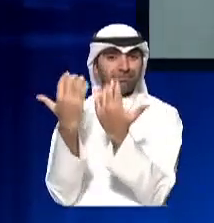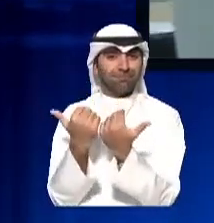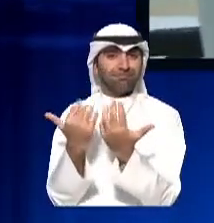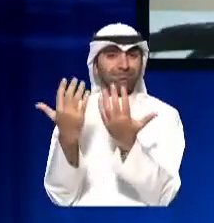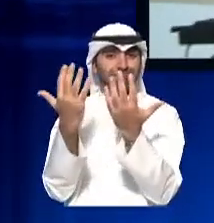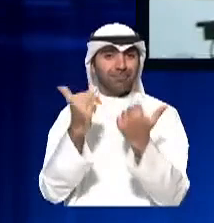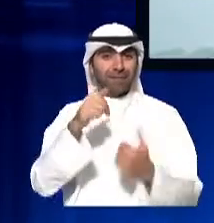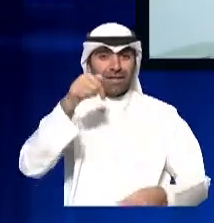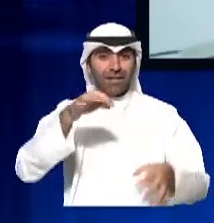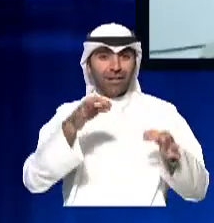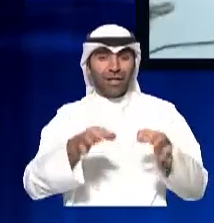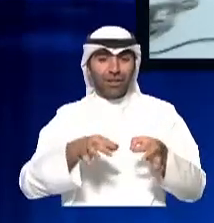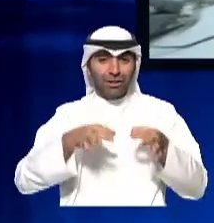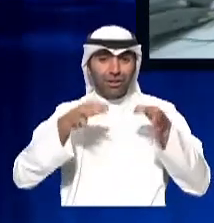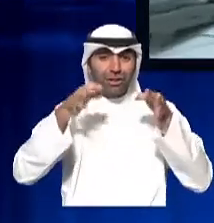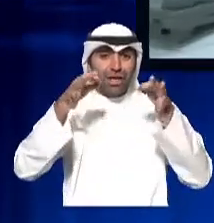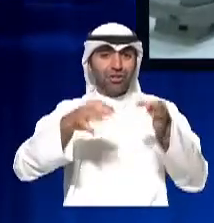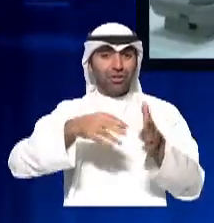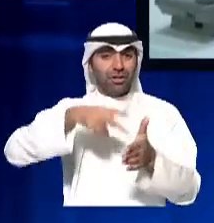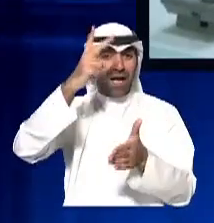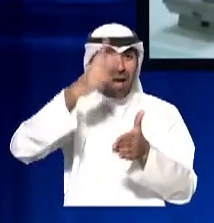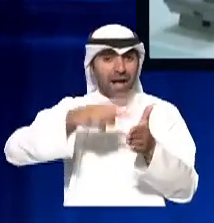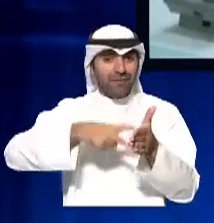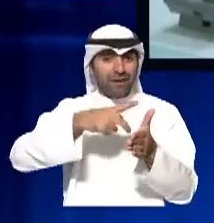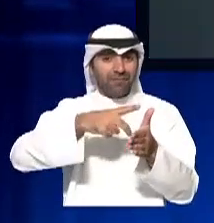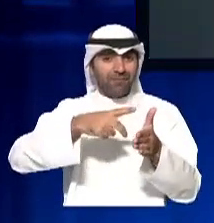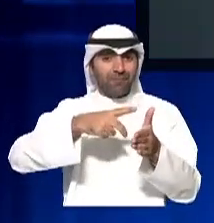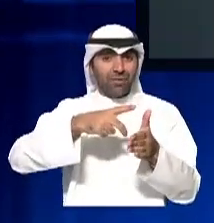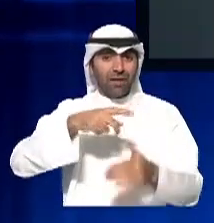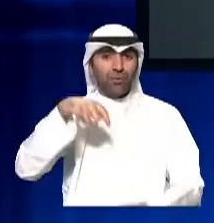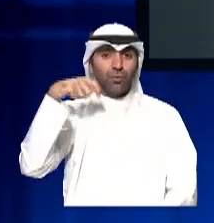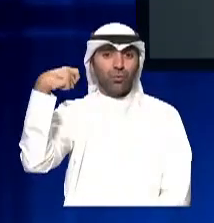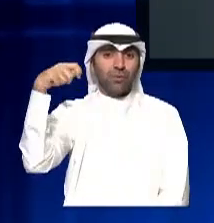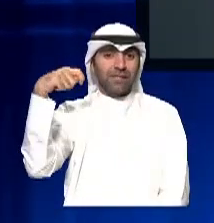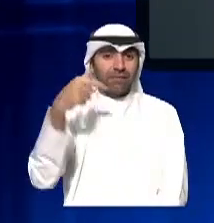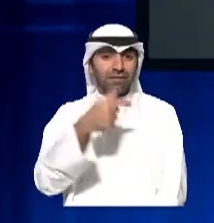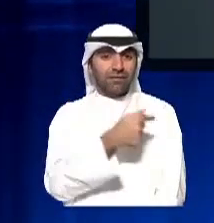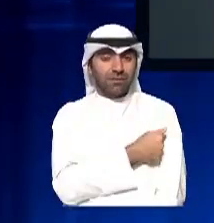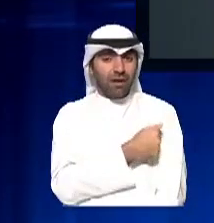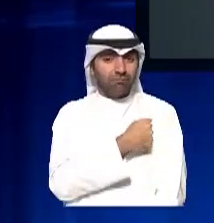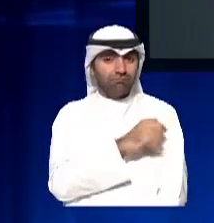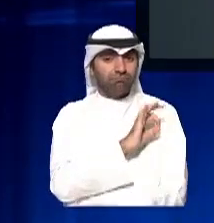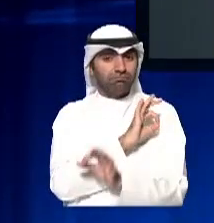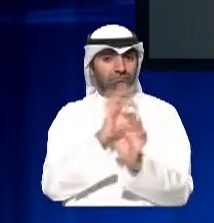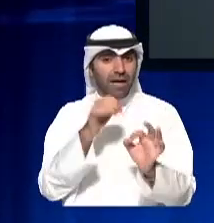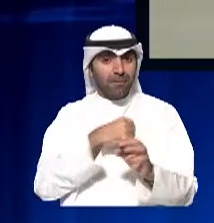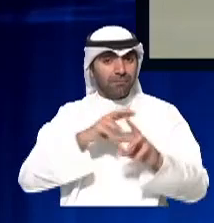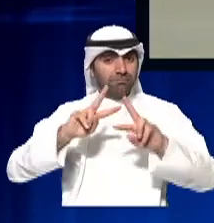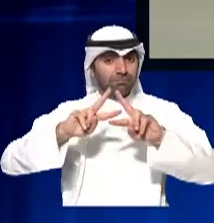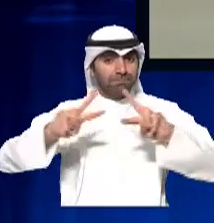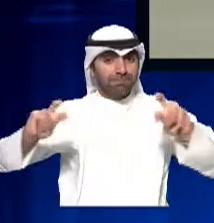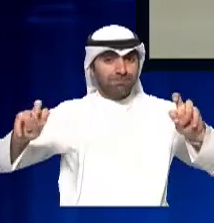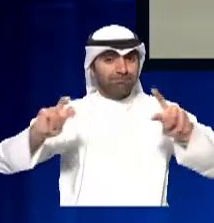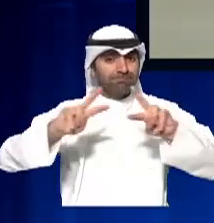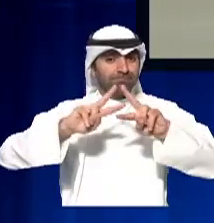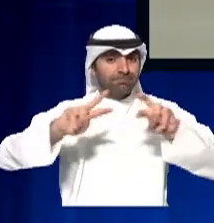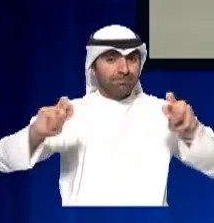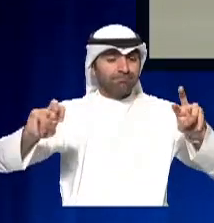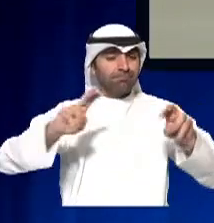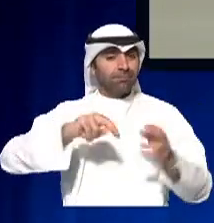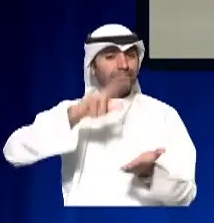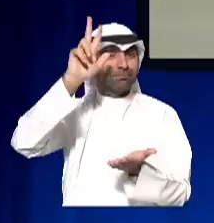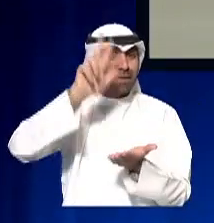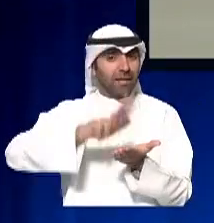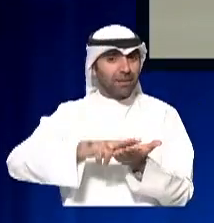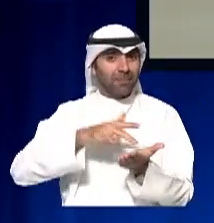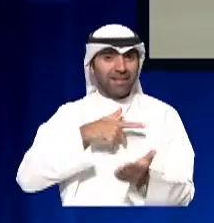الفترة بين الجرعتين. أنا بس أحب أؤكد شيء مهم جدا، أن التأخير اللي حاصل لا